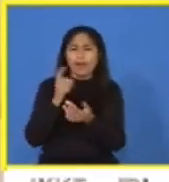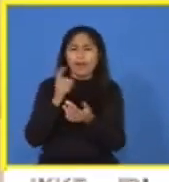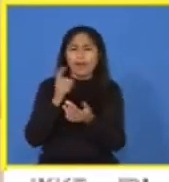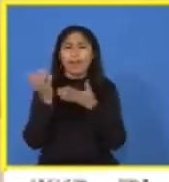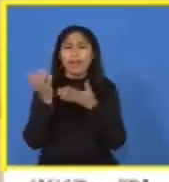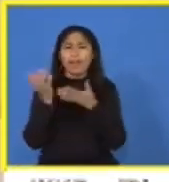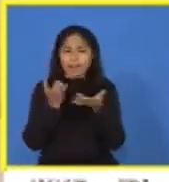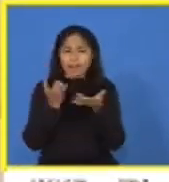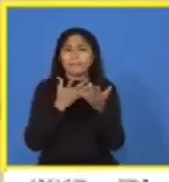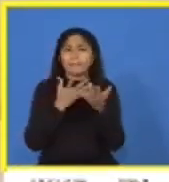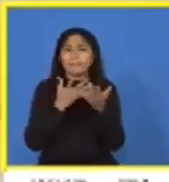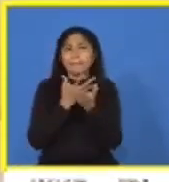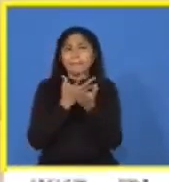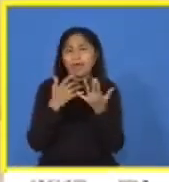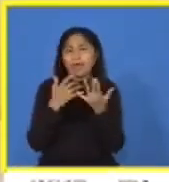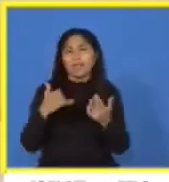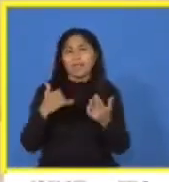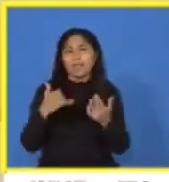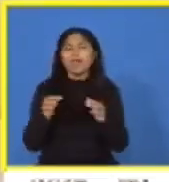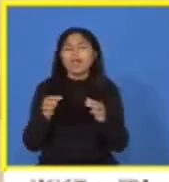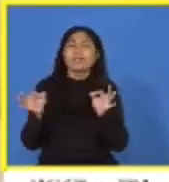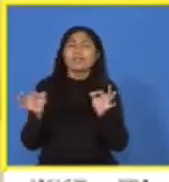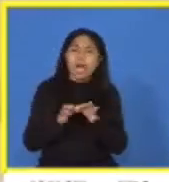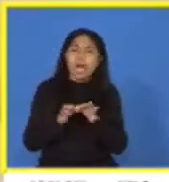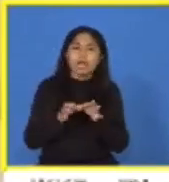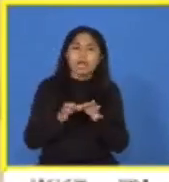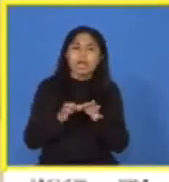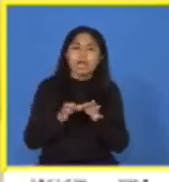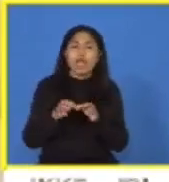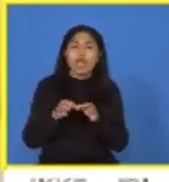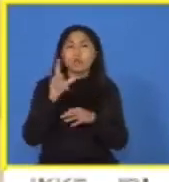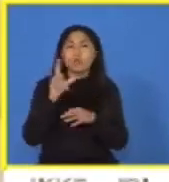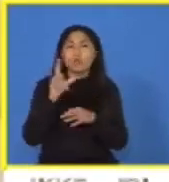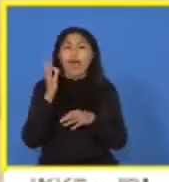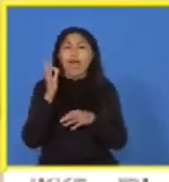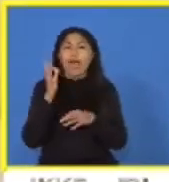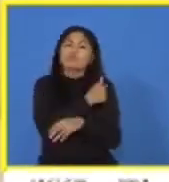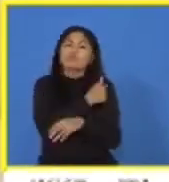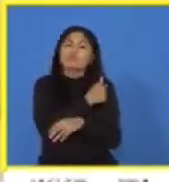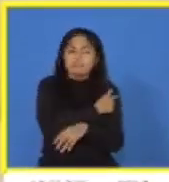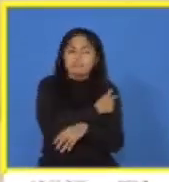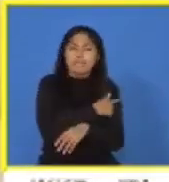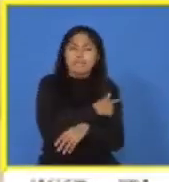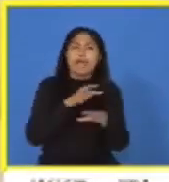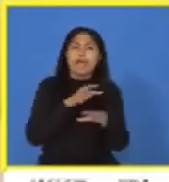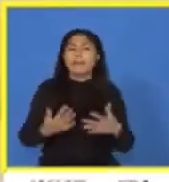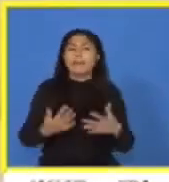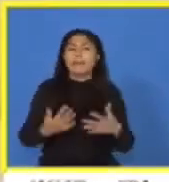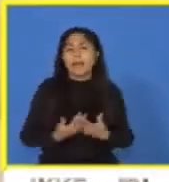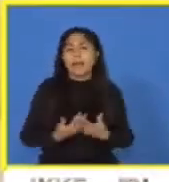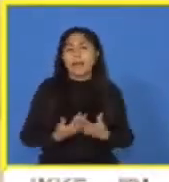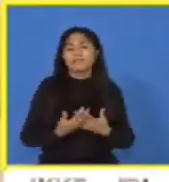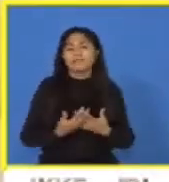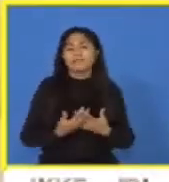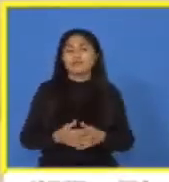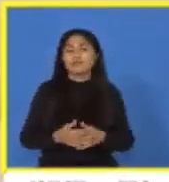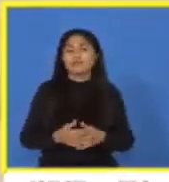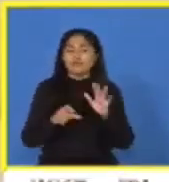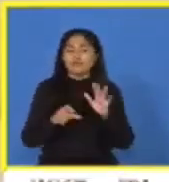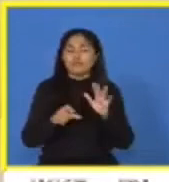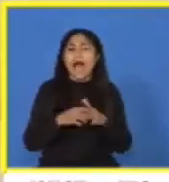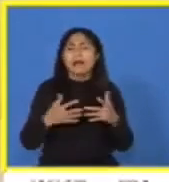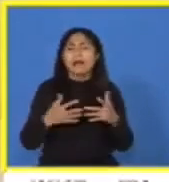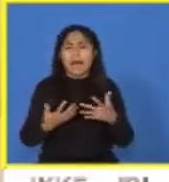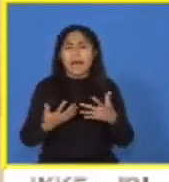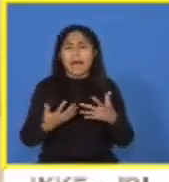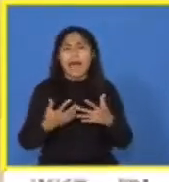layanan kesehatan masyarakat yang terdekat, taruhlah puskesmas seperti itu. Nah, Apakah ada, misalnya di puskesmas itu